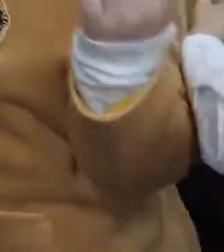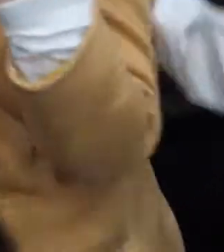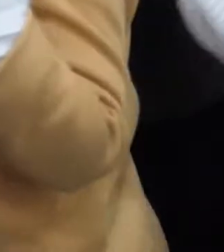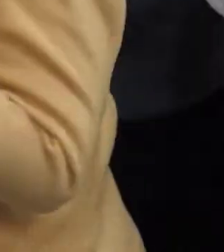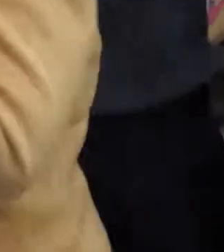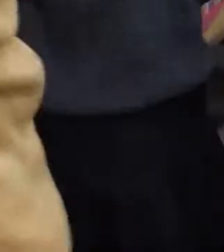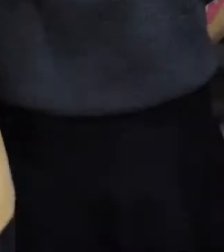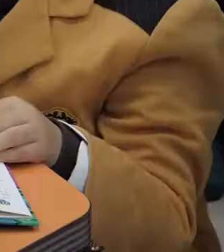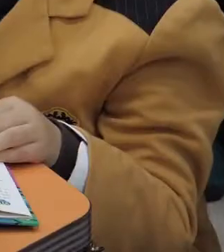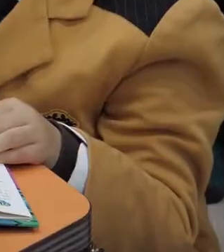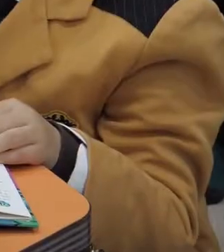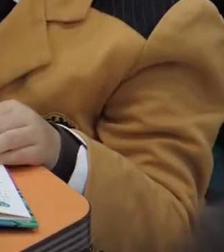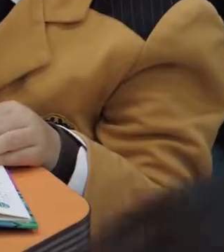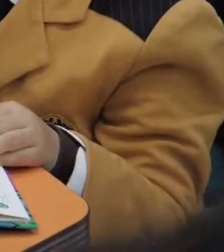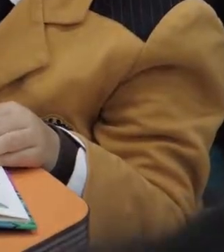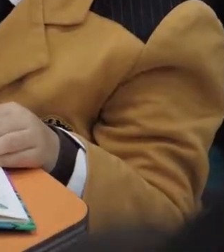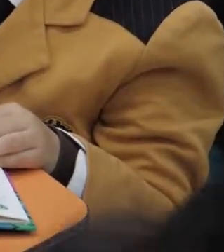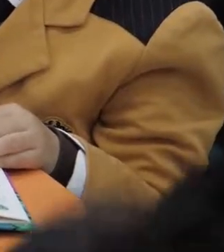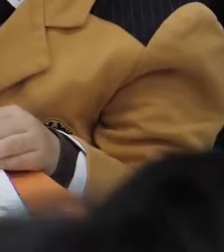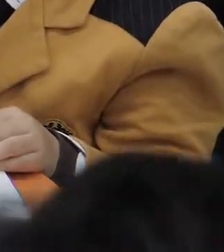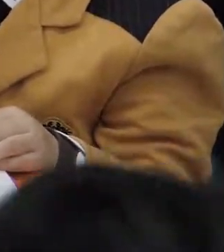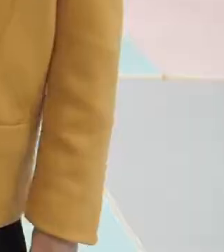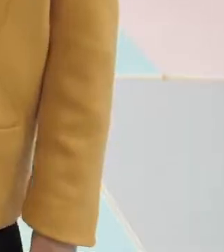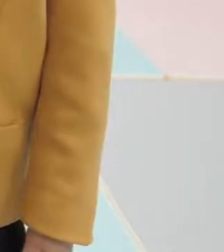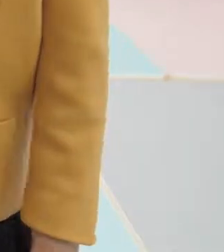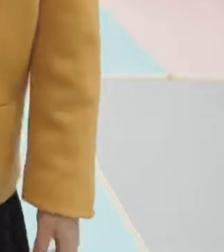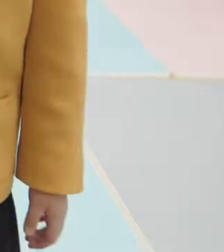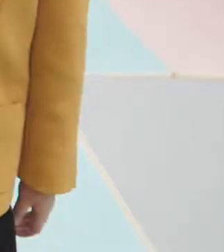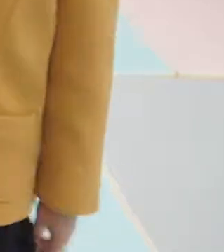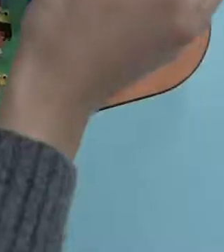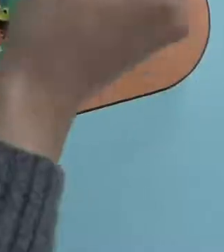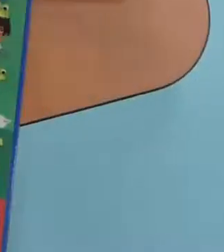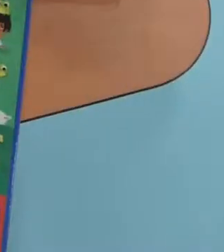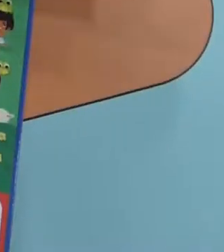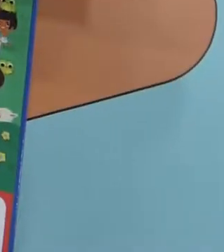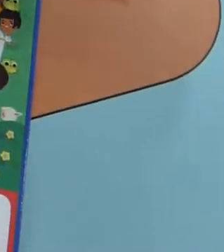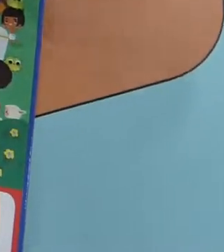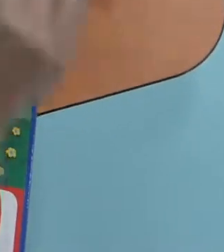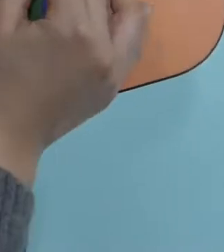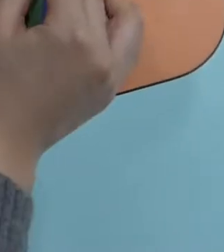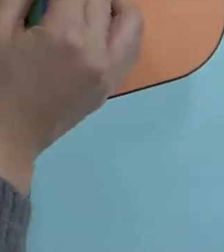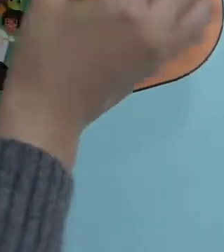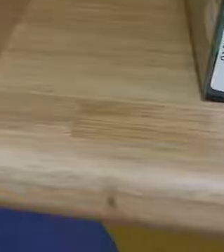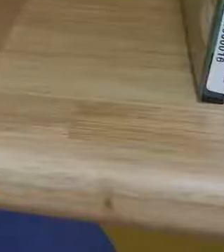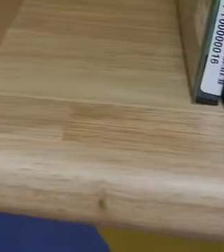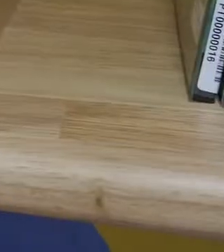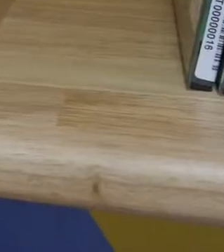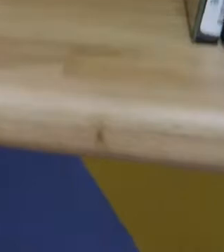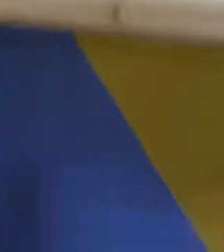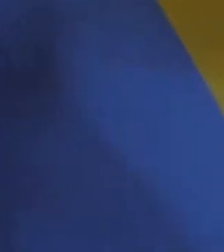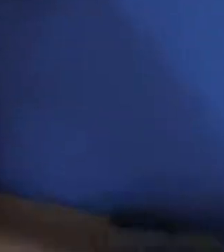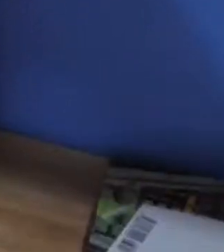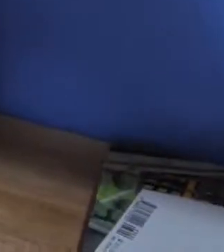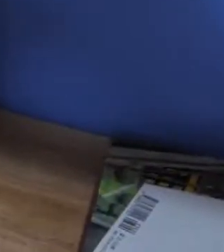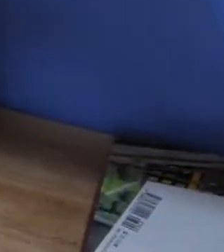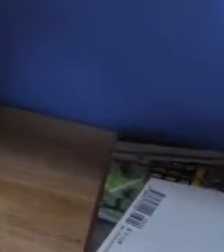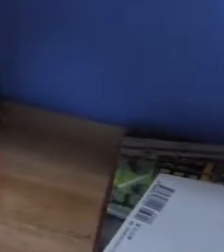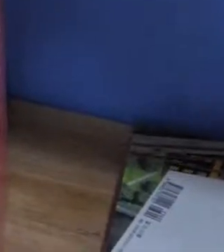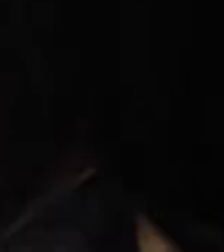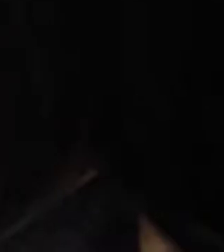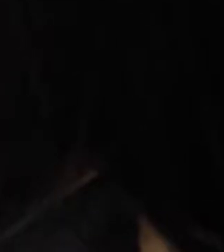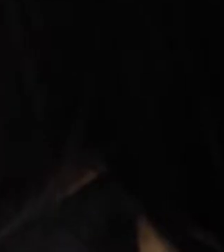꿈 많은 어린이는 여기다 모여라. 흥미진진 다채로운 그림책이 아이들의 손길을